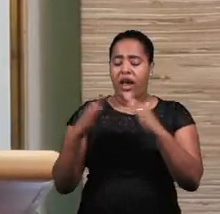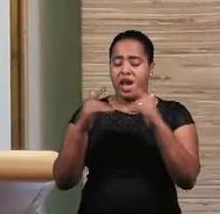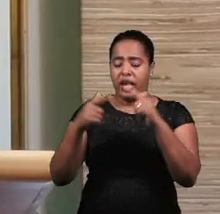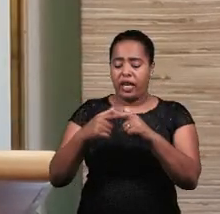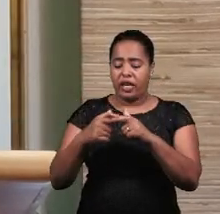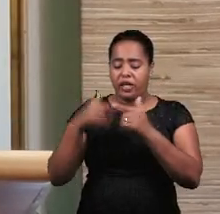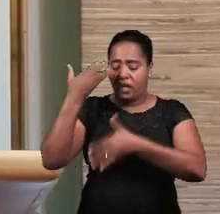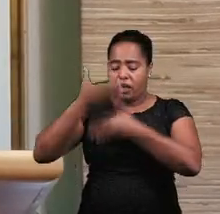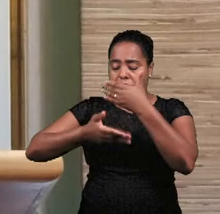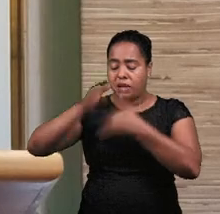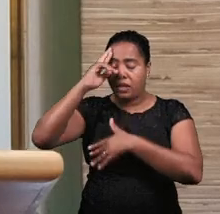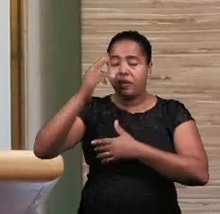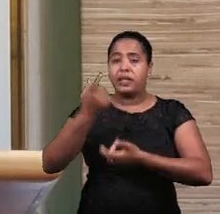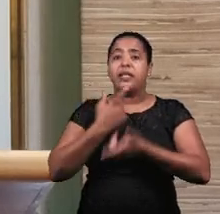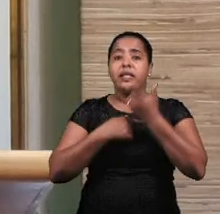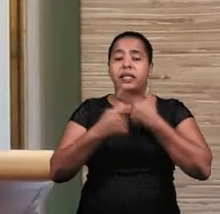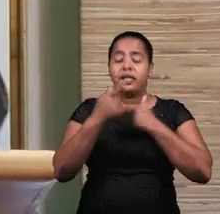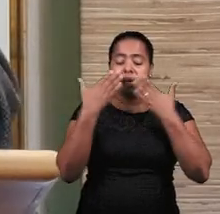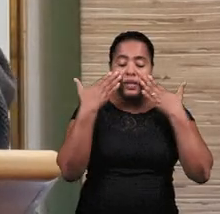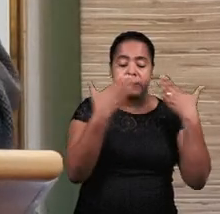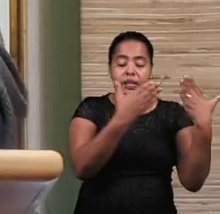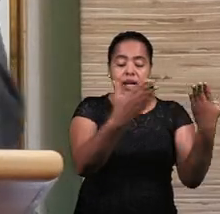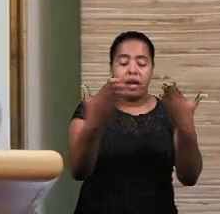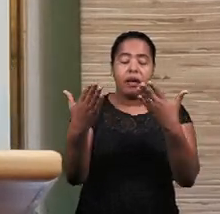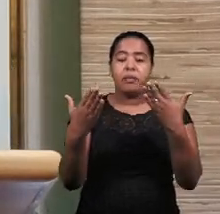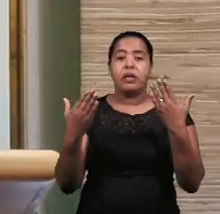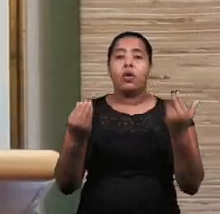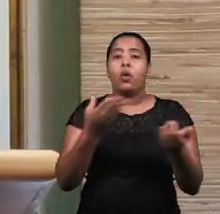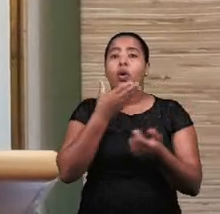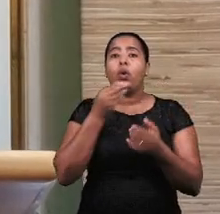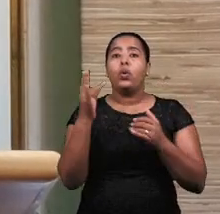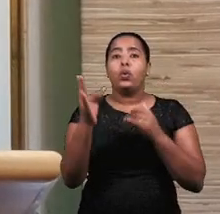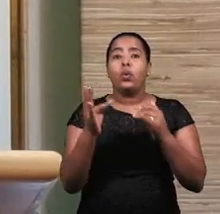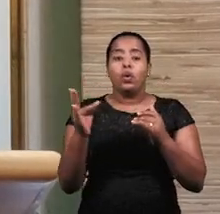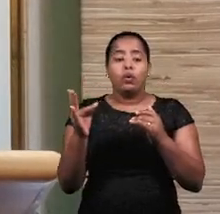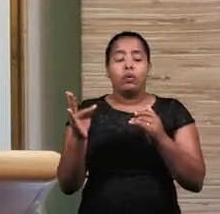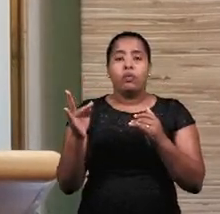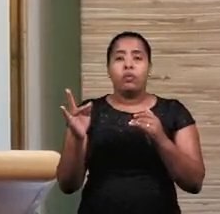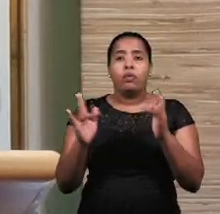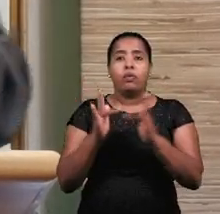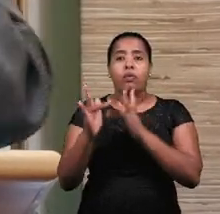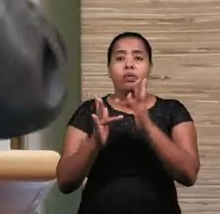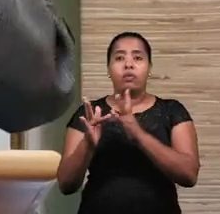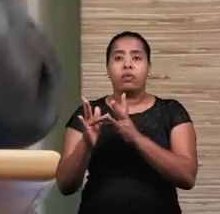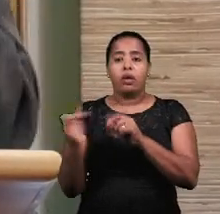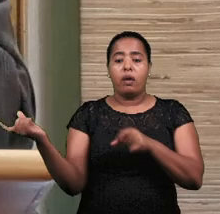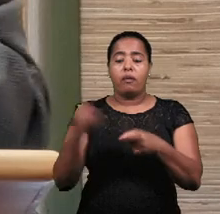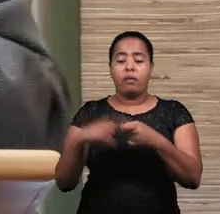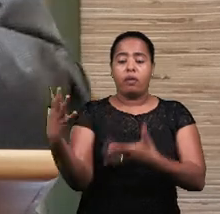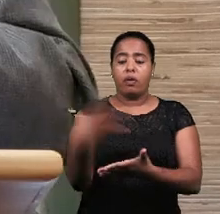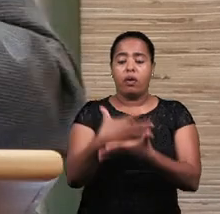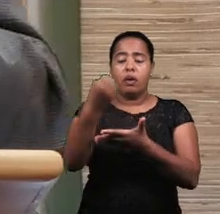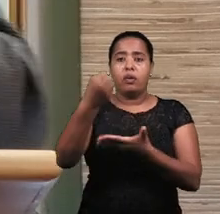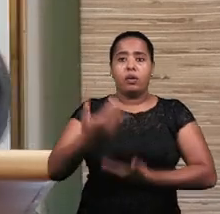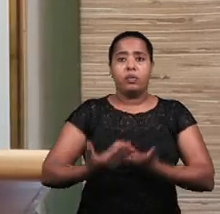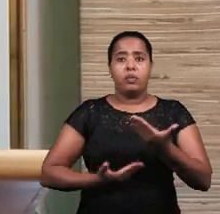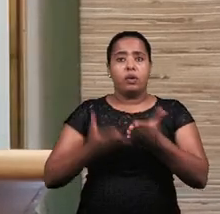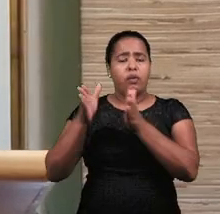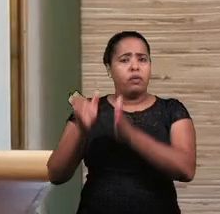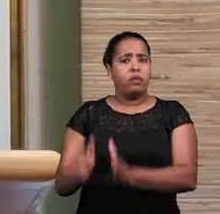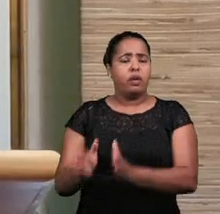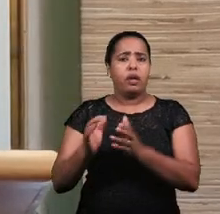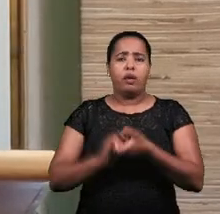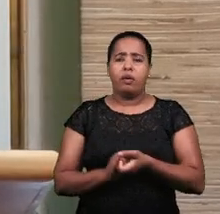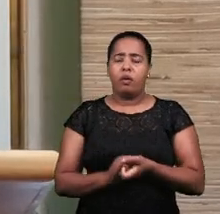pieds, parce qu'il voulait se révéler comme le fiancé, c'est lui qui venait chercher son Église. Et maintenant, l'Église